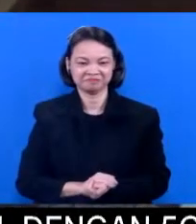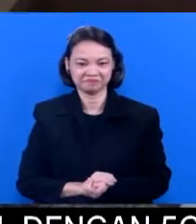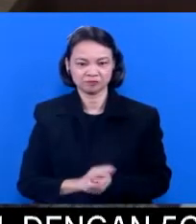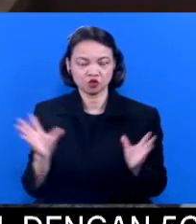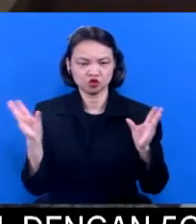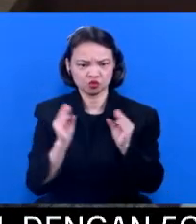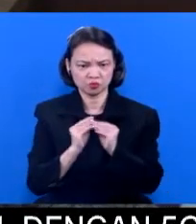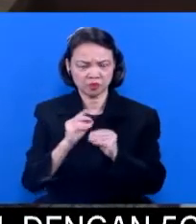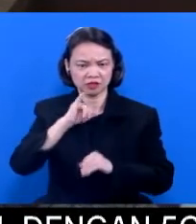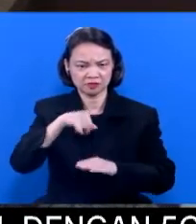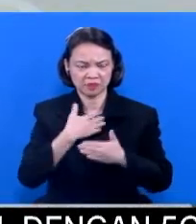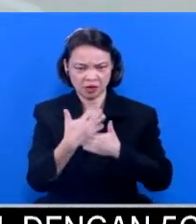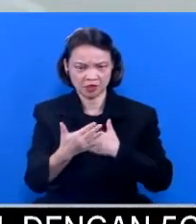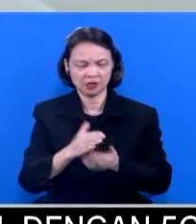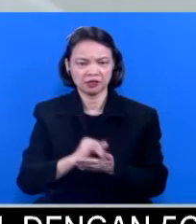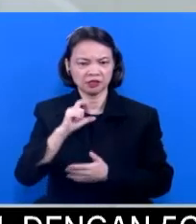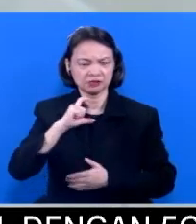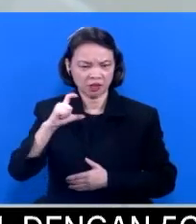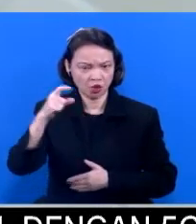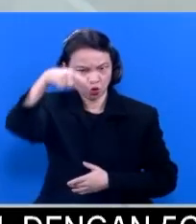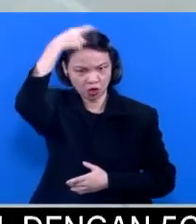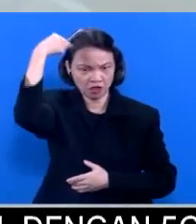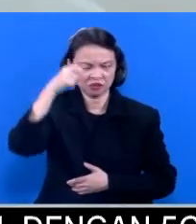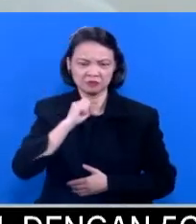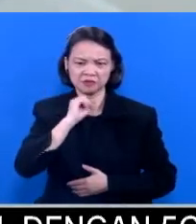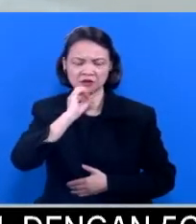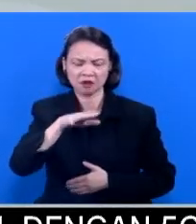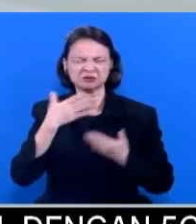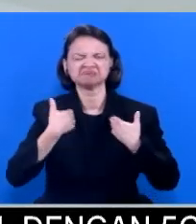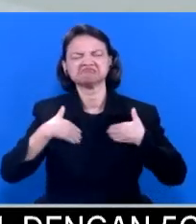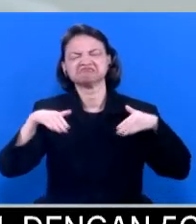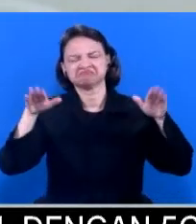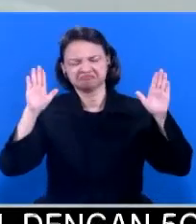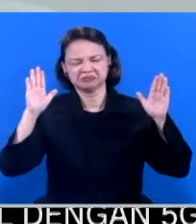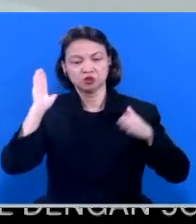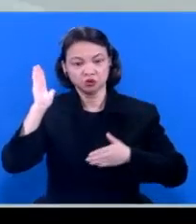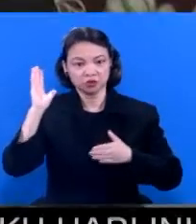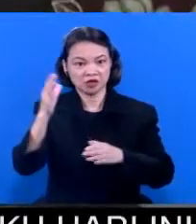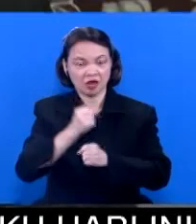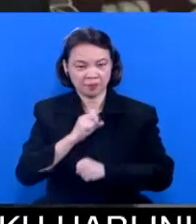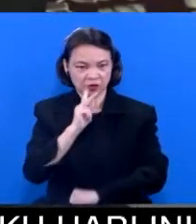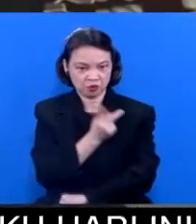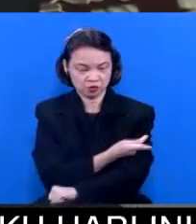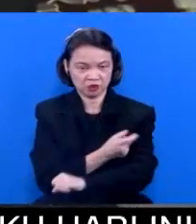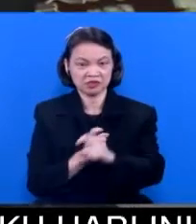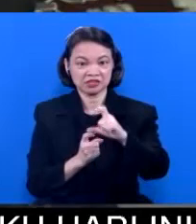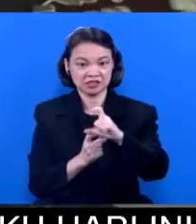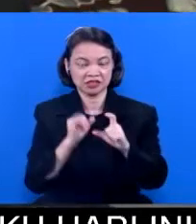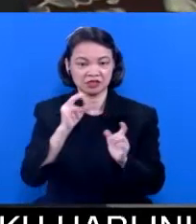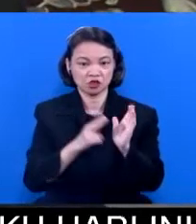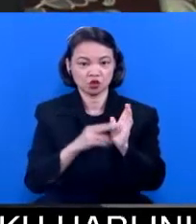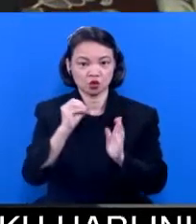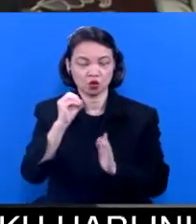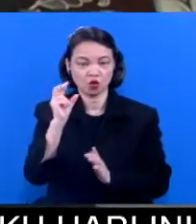Sejumlah jemaah calon haji di Jawa Timur mengaku pasrah. Sebelumnya, jemaah sudah mendapat vaksinasi produksi Sinovac. Sementara